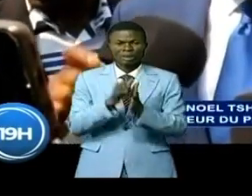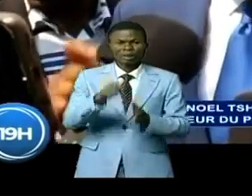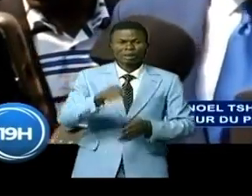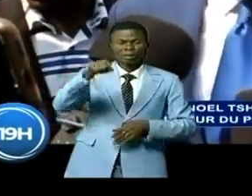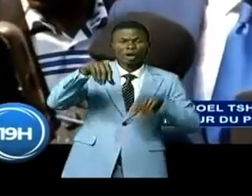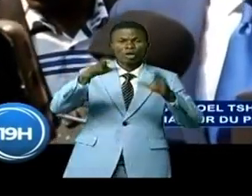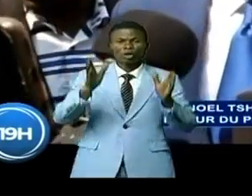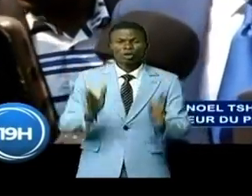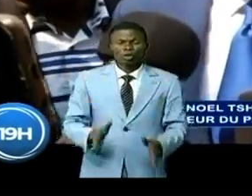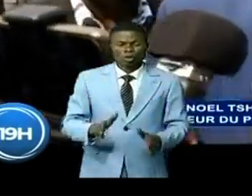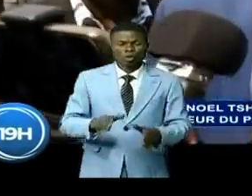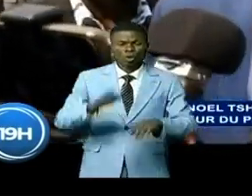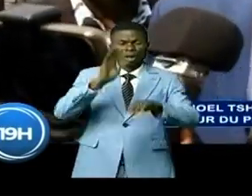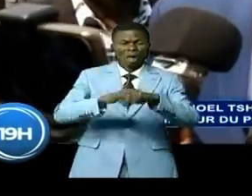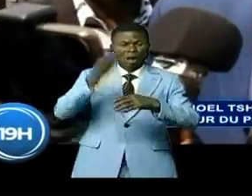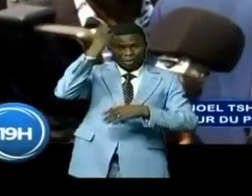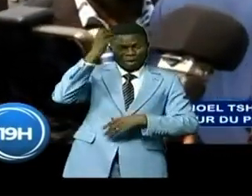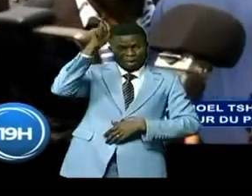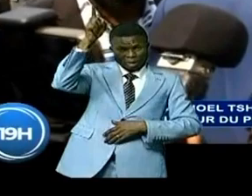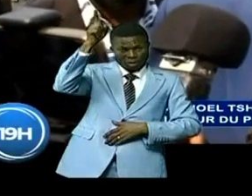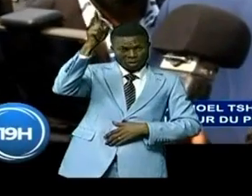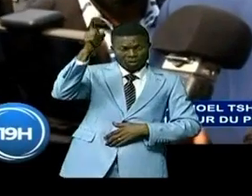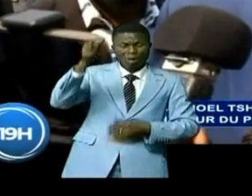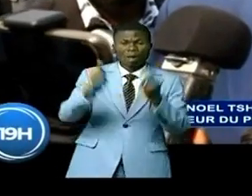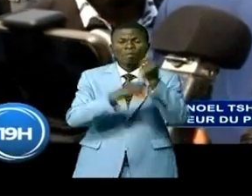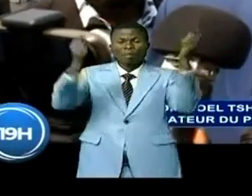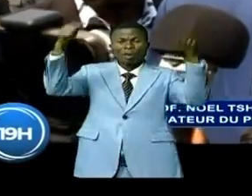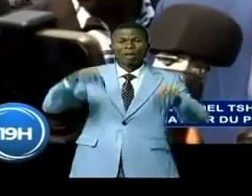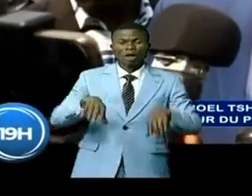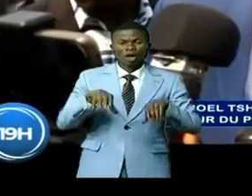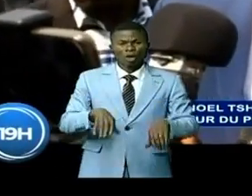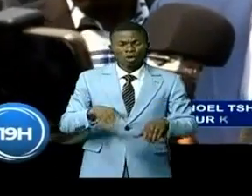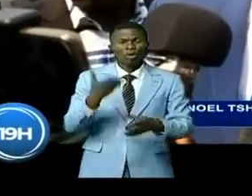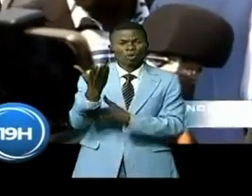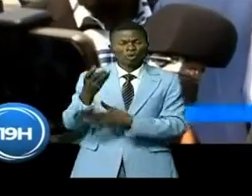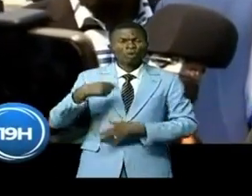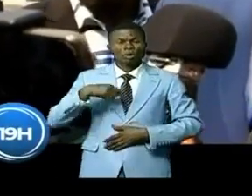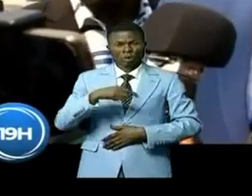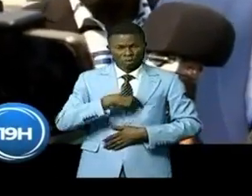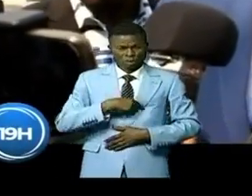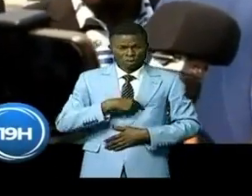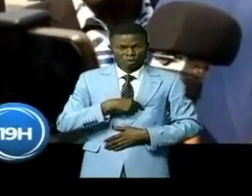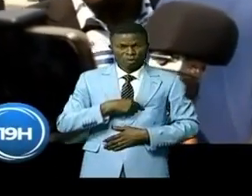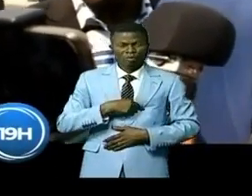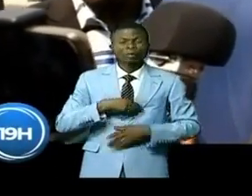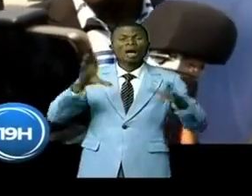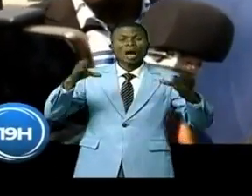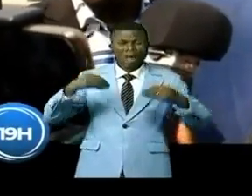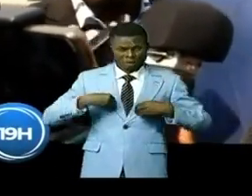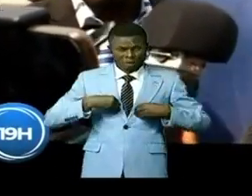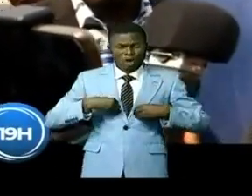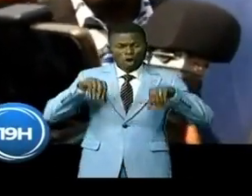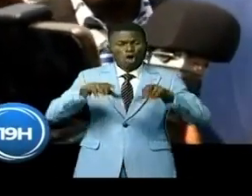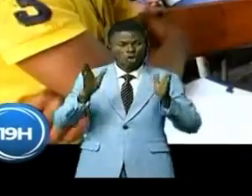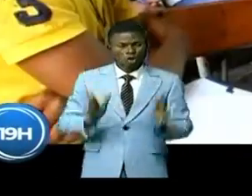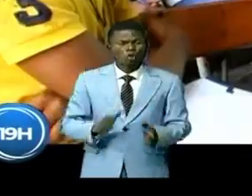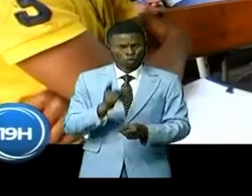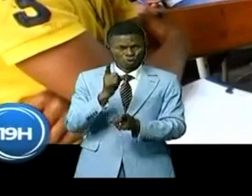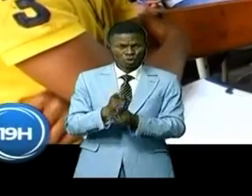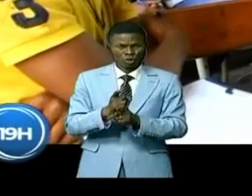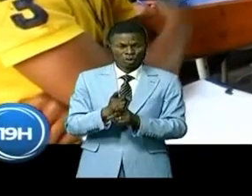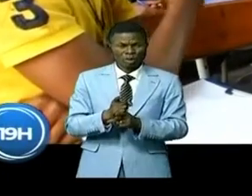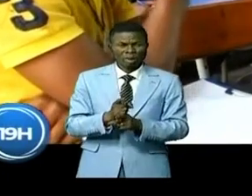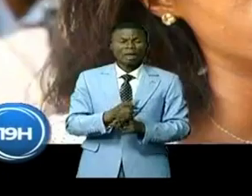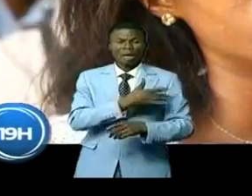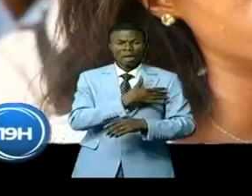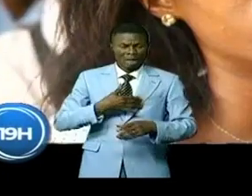Congolais dans la diaspora. Lorsque ces gens viennent au Congo, nous demandons qu'ils soient simplement reconnus comme étant des citoyens congolais. La